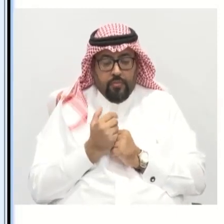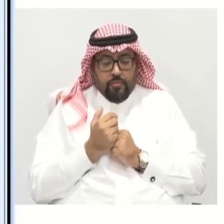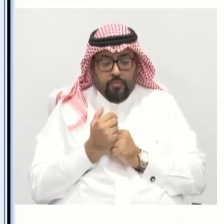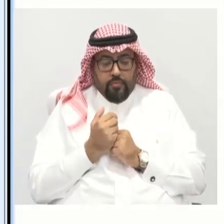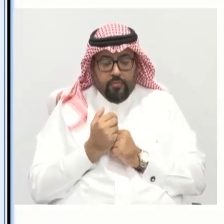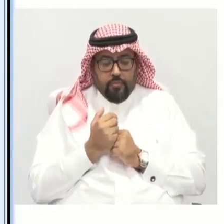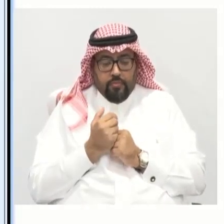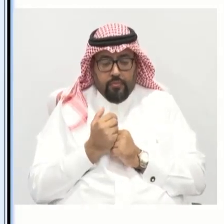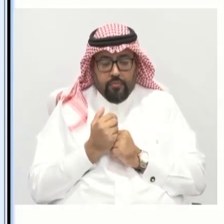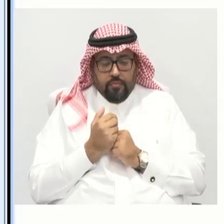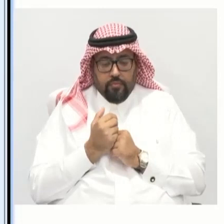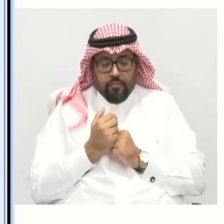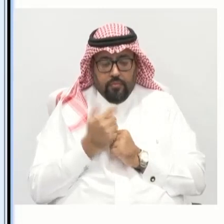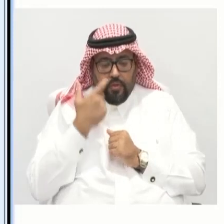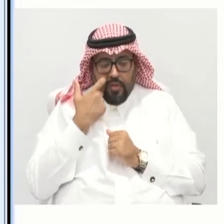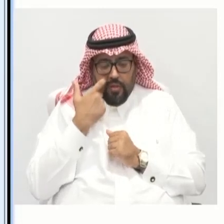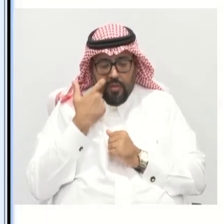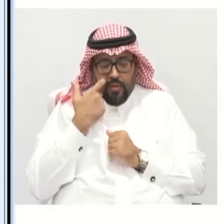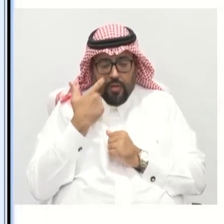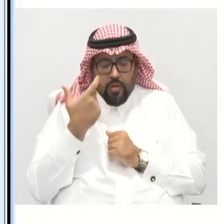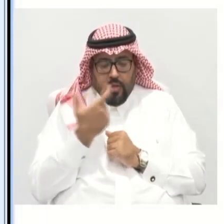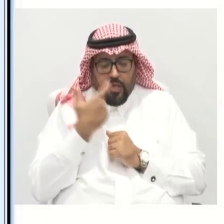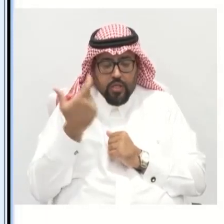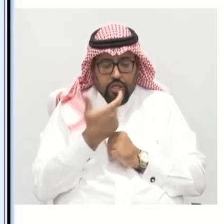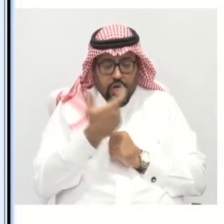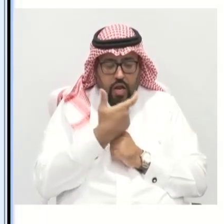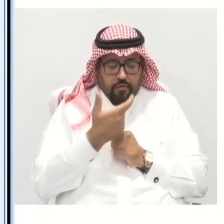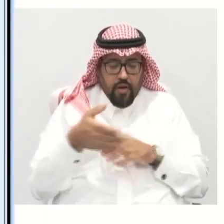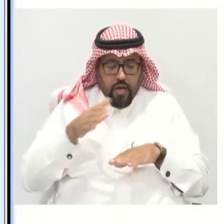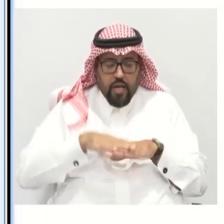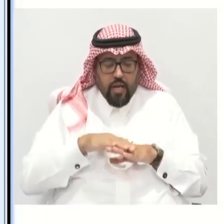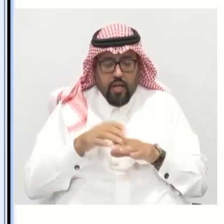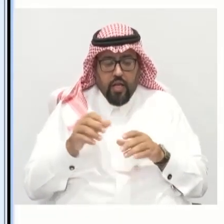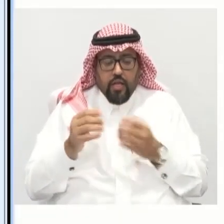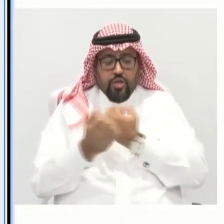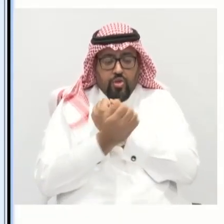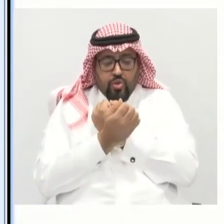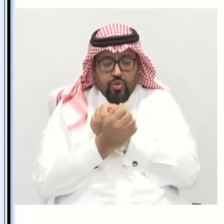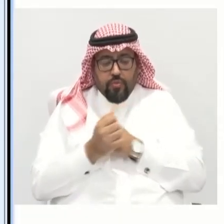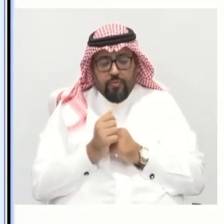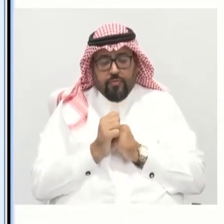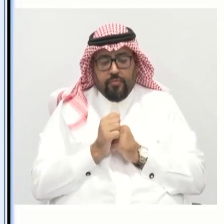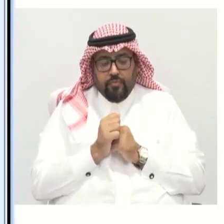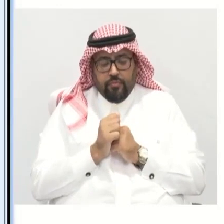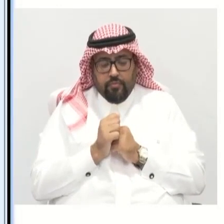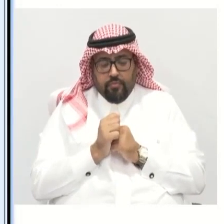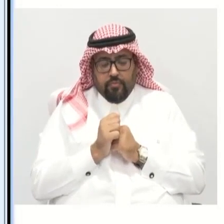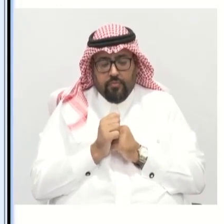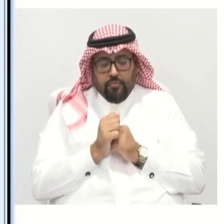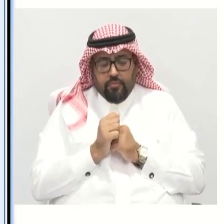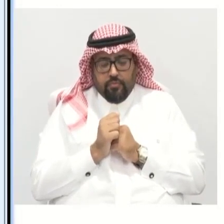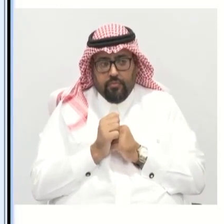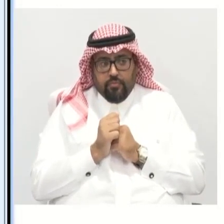احسنتم بارك الله فيكم اذا تتولى الاشراف على السجون نفس المسمى اذا تتولى